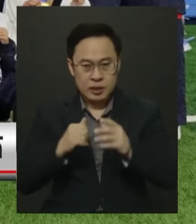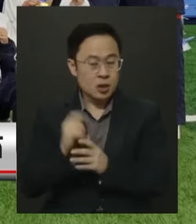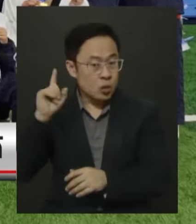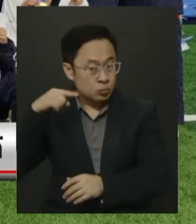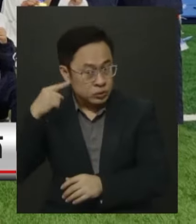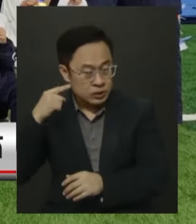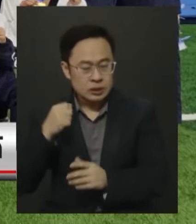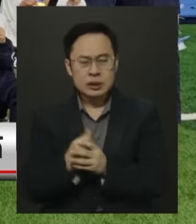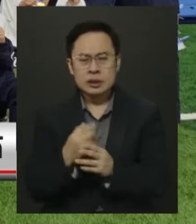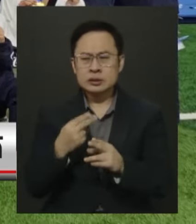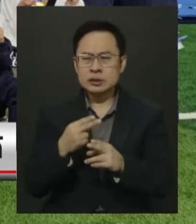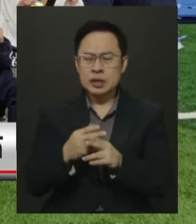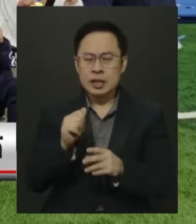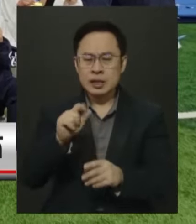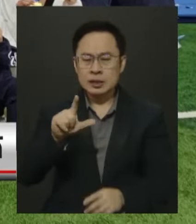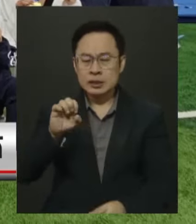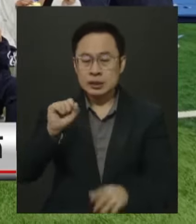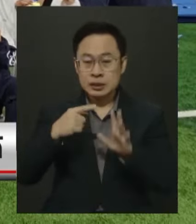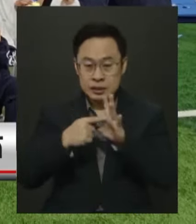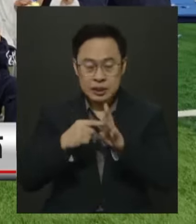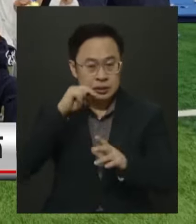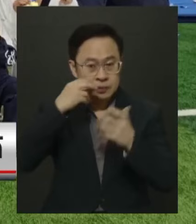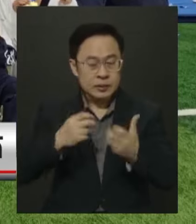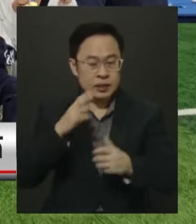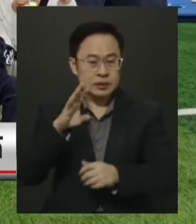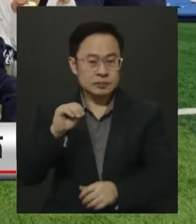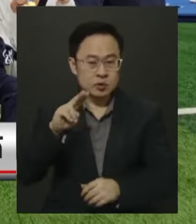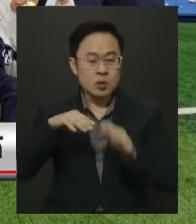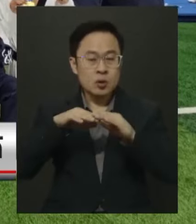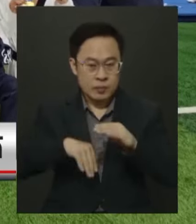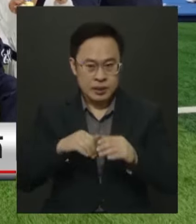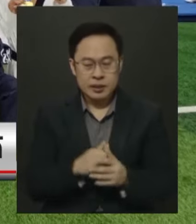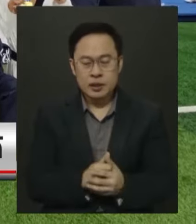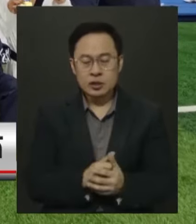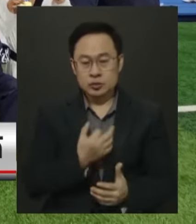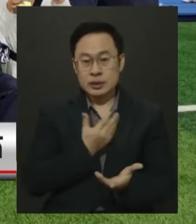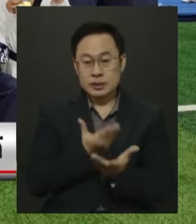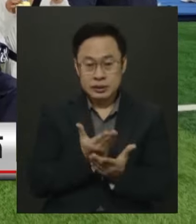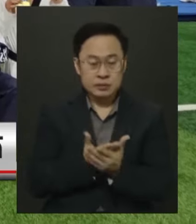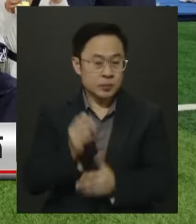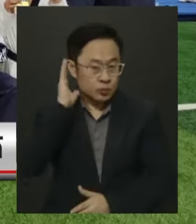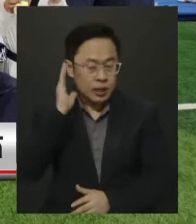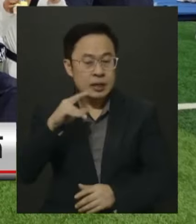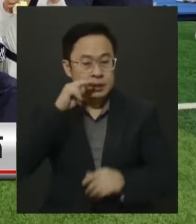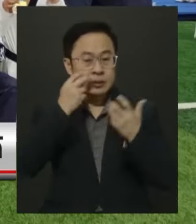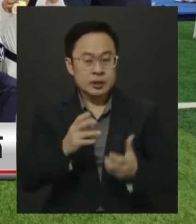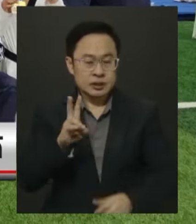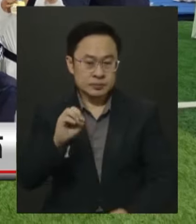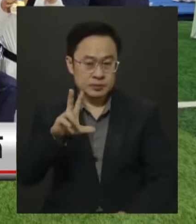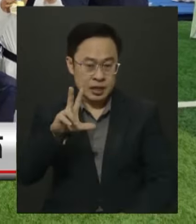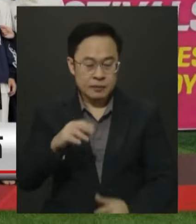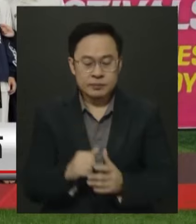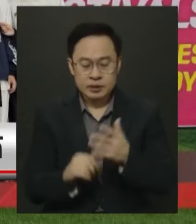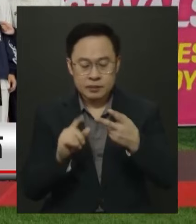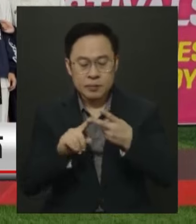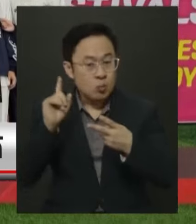46กิโลกรัมอีก2เหรียญเงินนะคะได้จากนายณัฐพัฒน์มีสุขรุ่นน้ำหนักไม่เกิน73กิโลกรัมและนางส